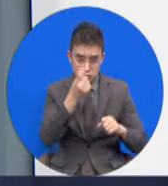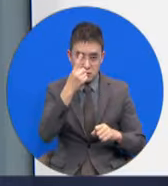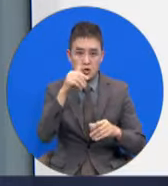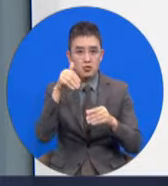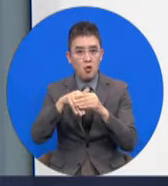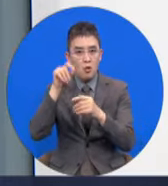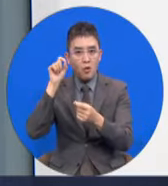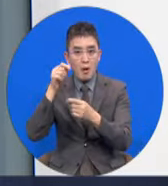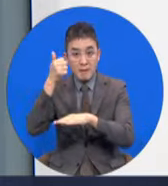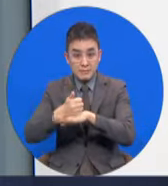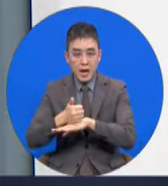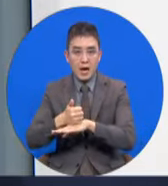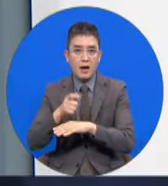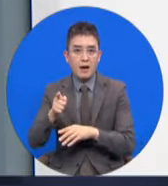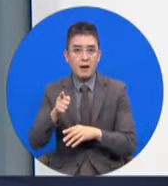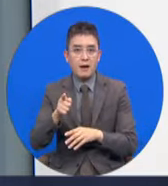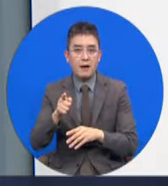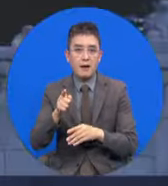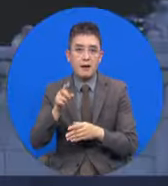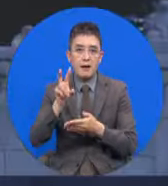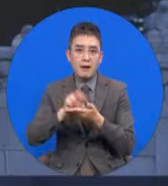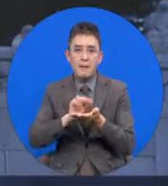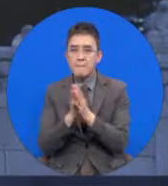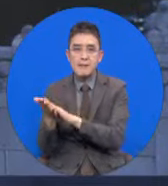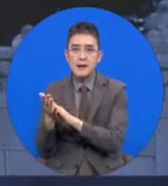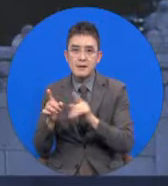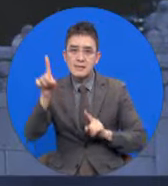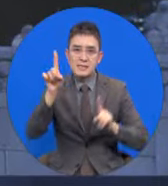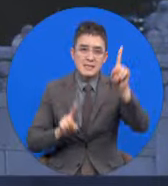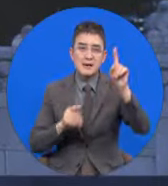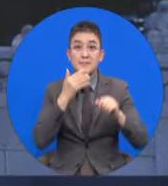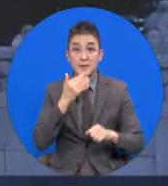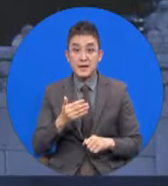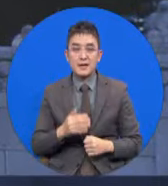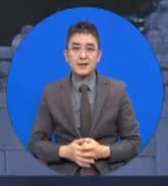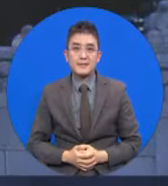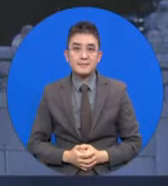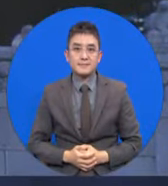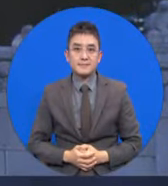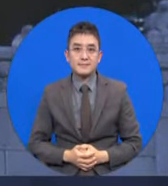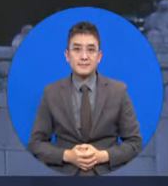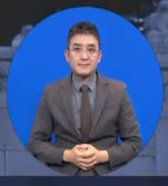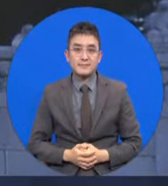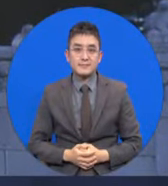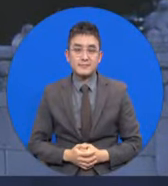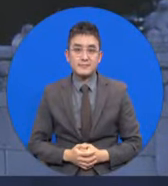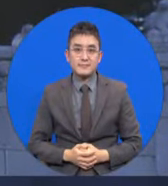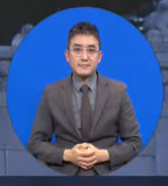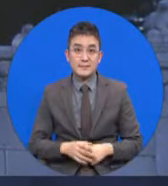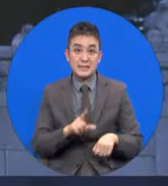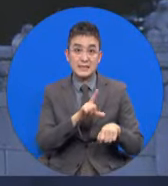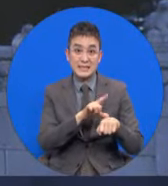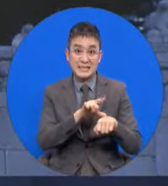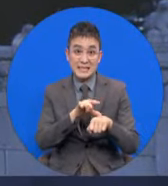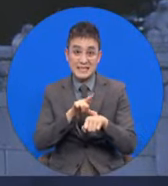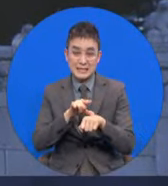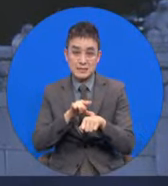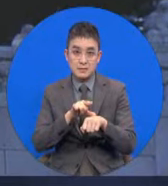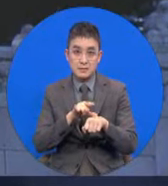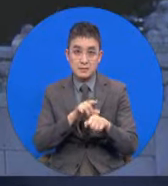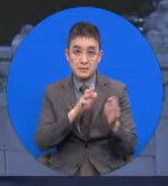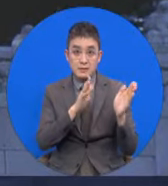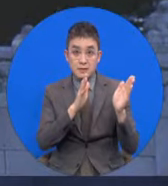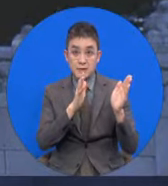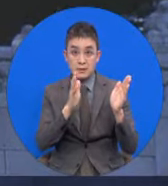예. 자, 지금 이 투표율, 뭐 시시각각 투표율이 지금 변화하고 있습니다.